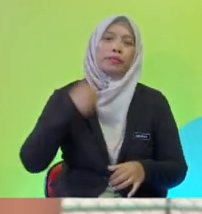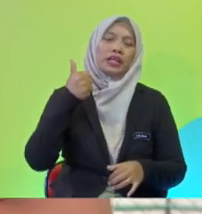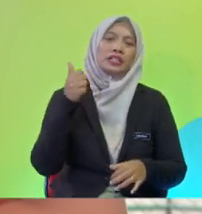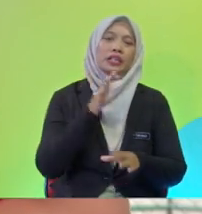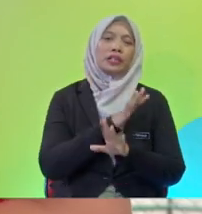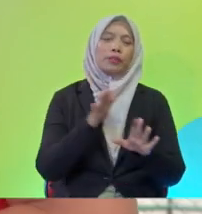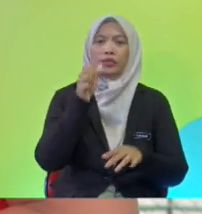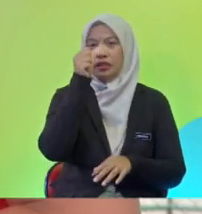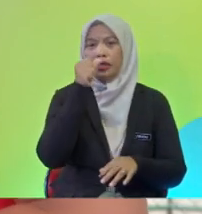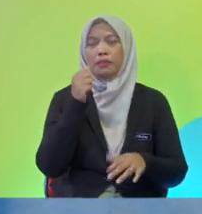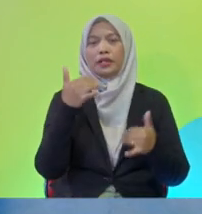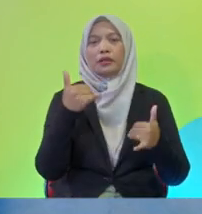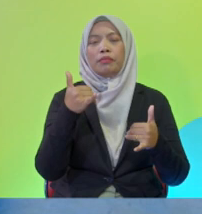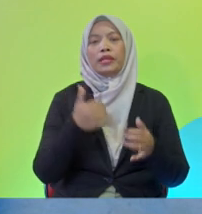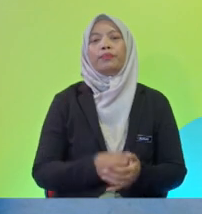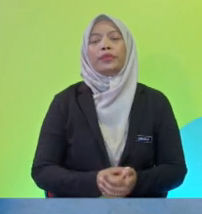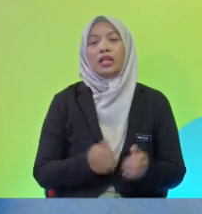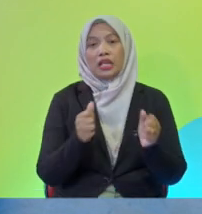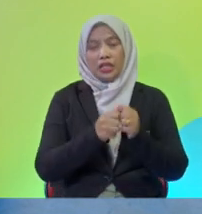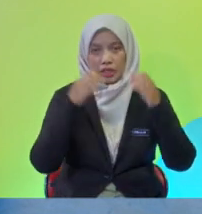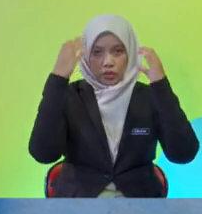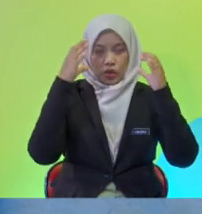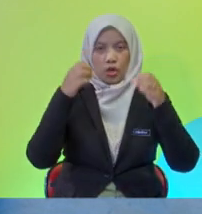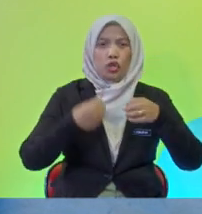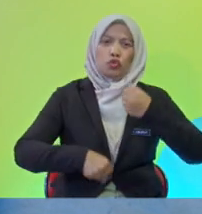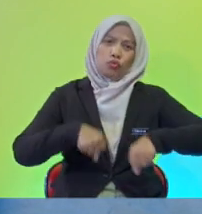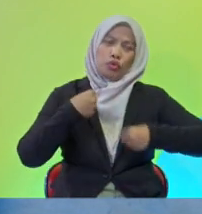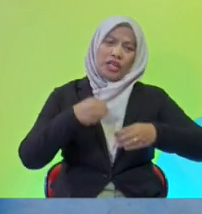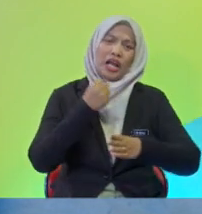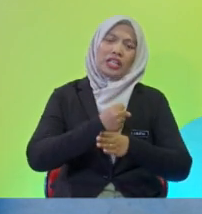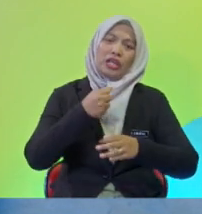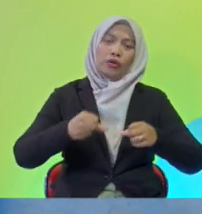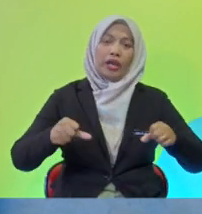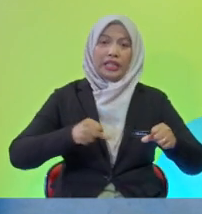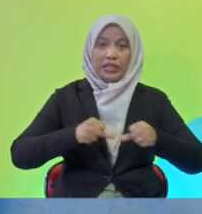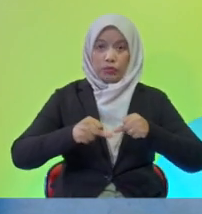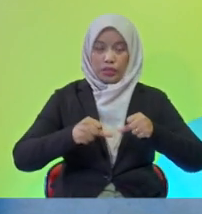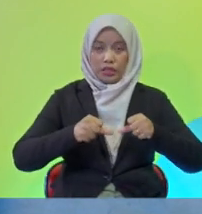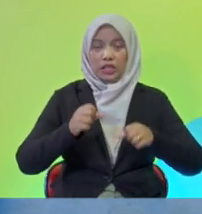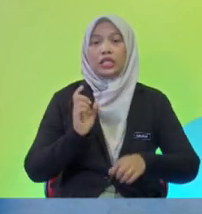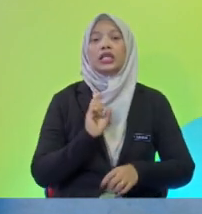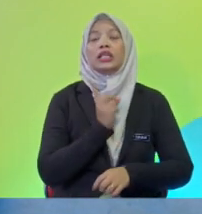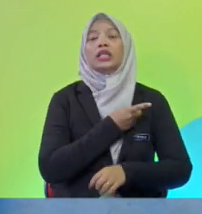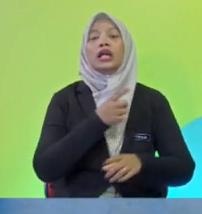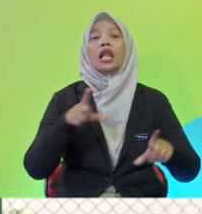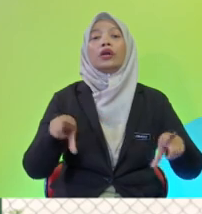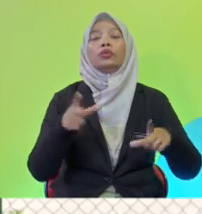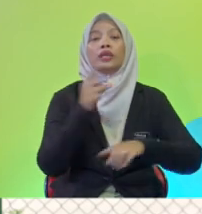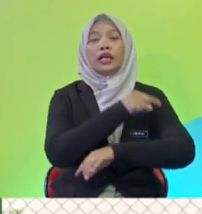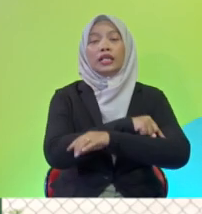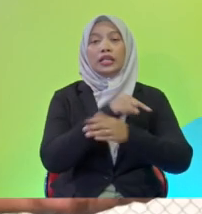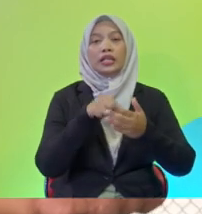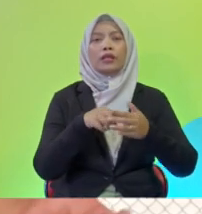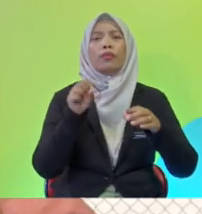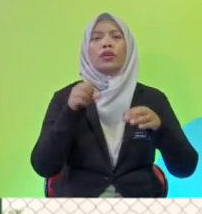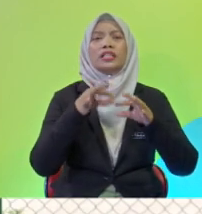nak main dengan Aiman. Insya-Allah. Okey cikgu. Jadi cikgu, sukan ataupun aktiviti yang kita nak lakukan pada okay hari ini jarang-jarang juga kita dengar cikgu. Betul. Cikgu boleh